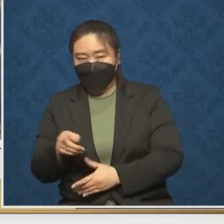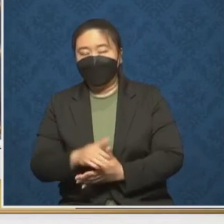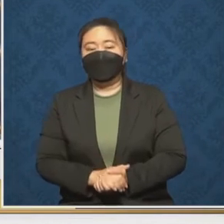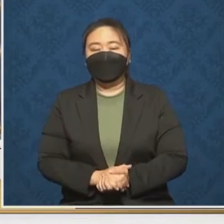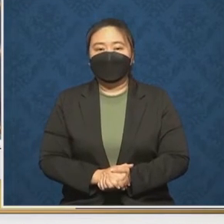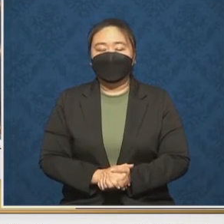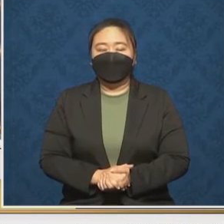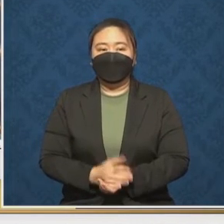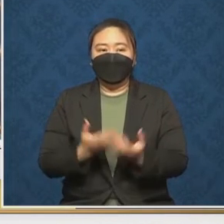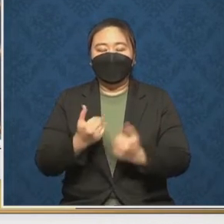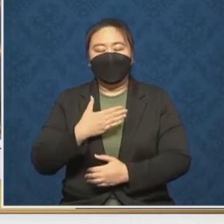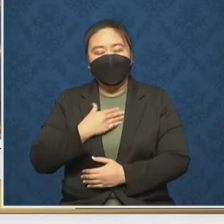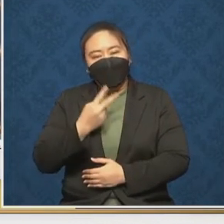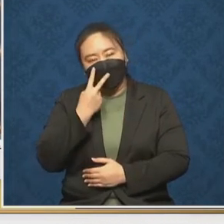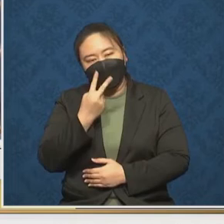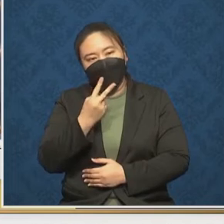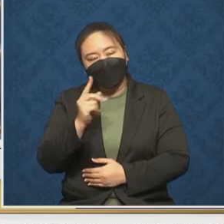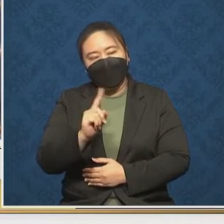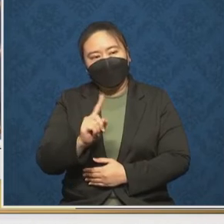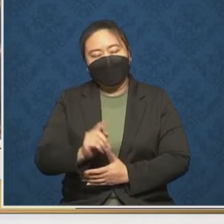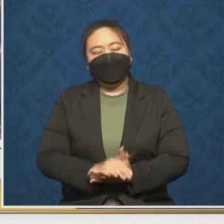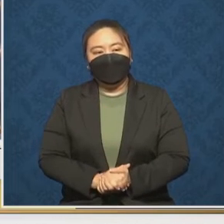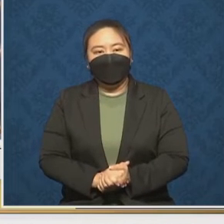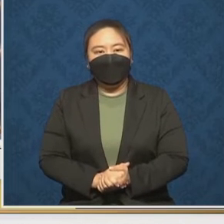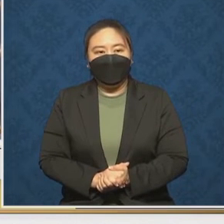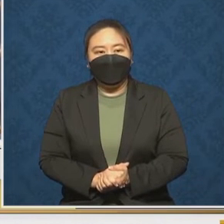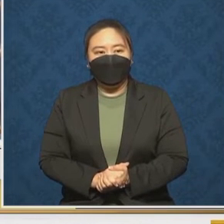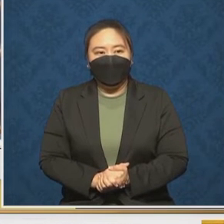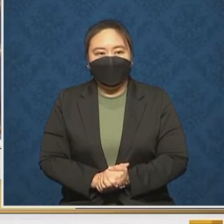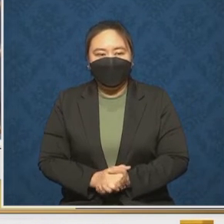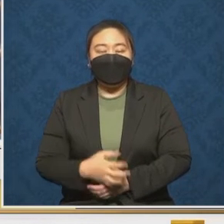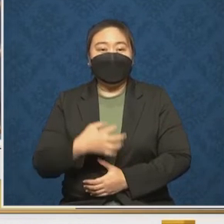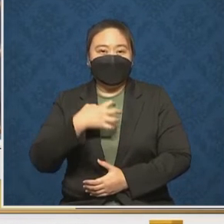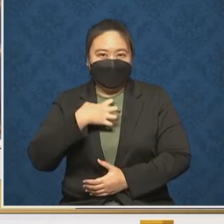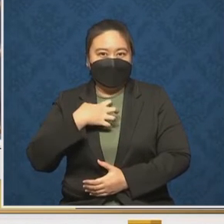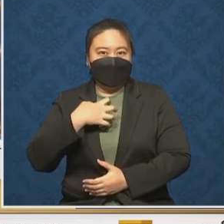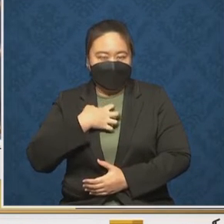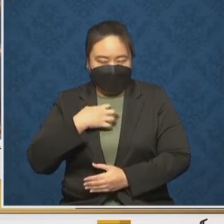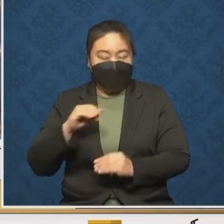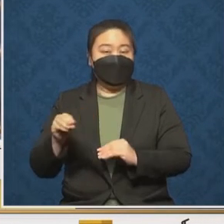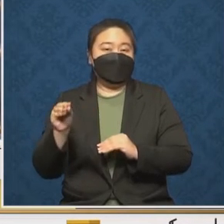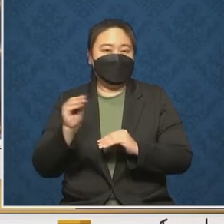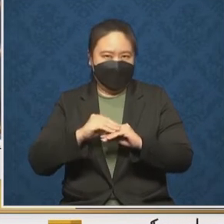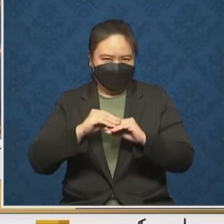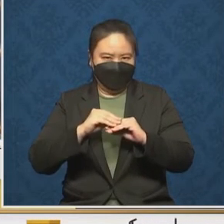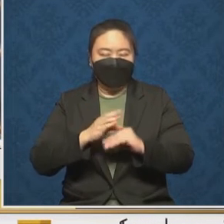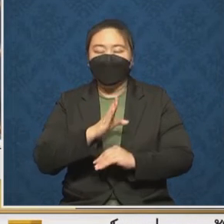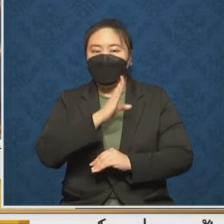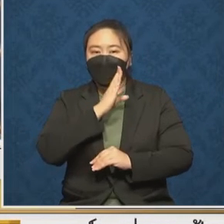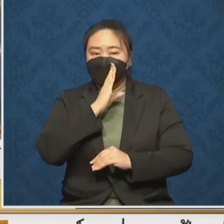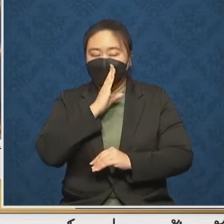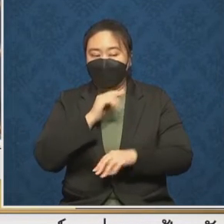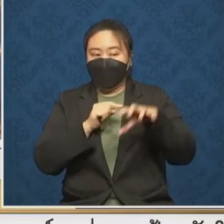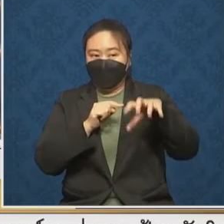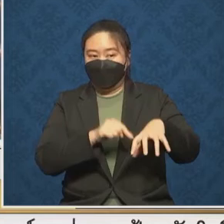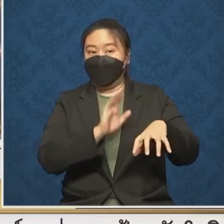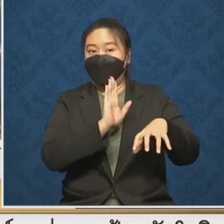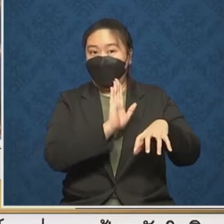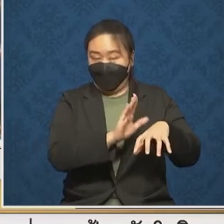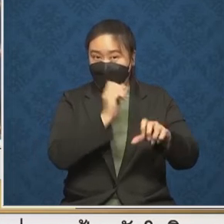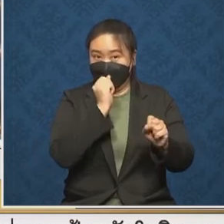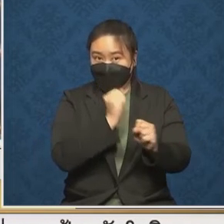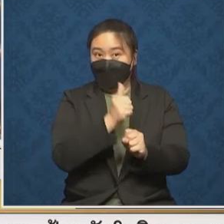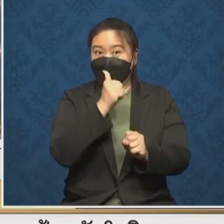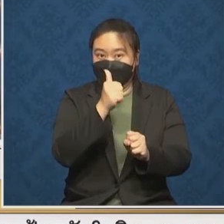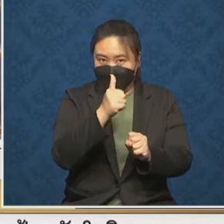ผมยัมองว่าอยากจะเพิ่มวสัยทัศถ้สถาบัพระประเทศ fale selfถามได้